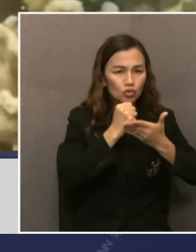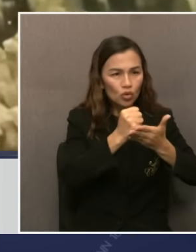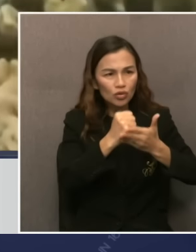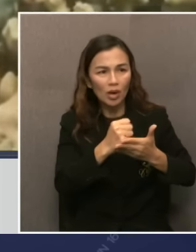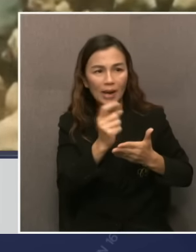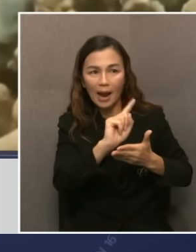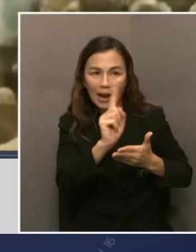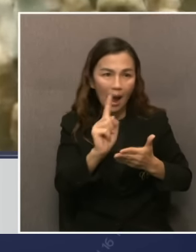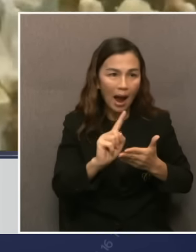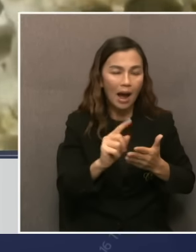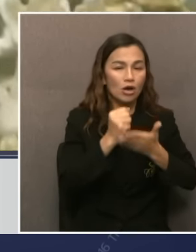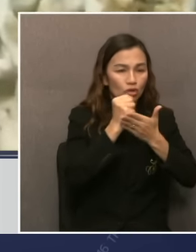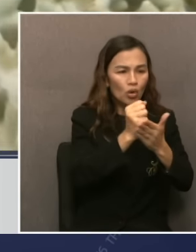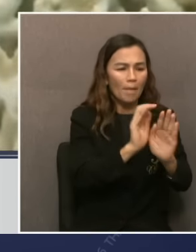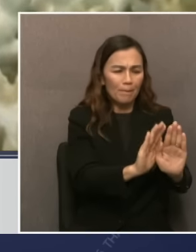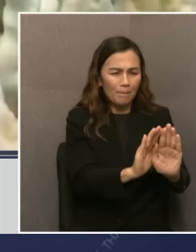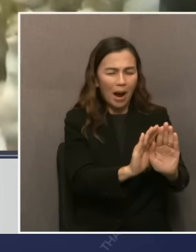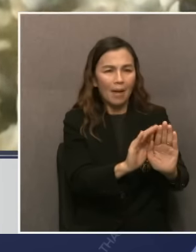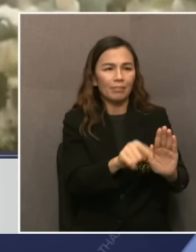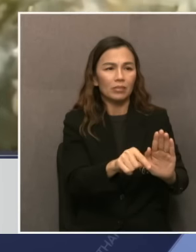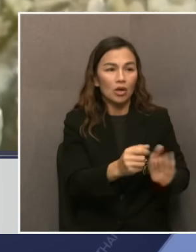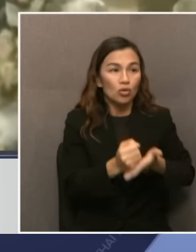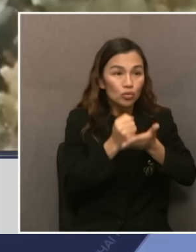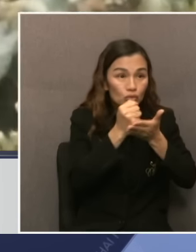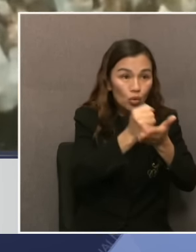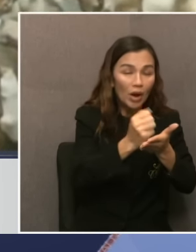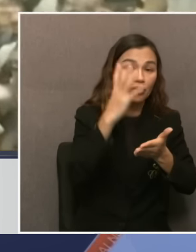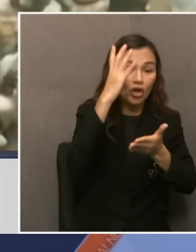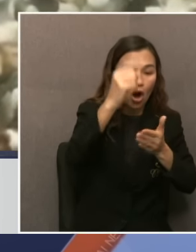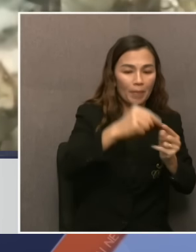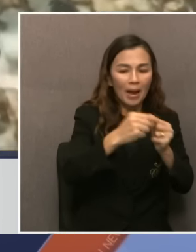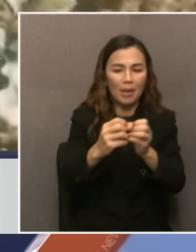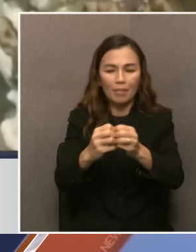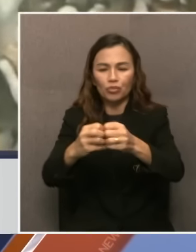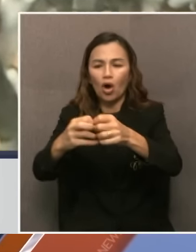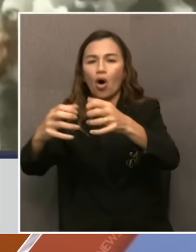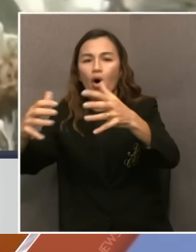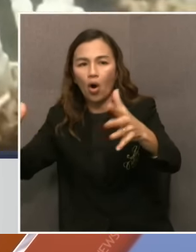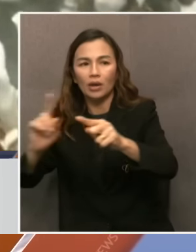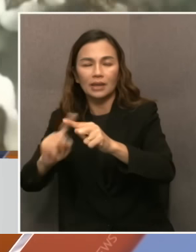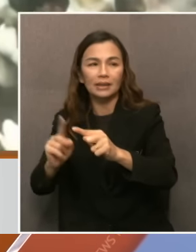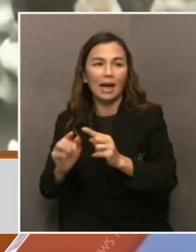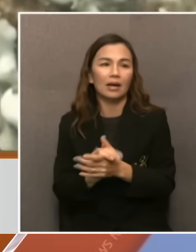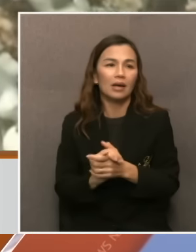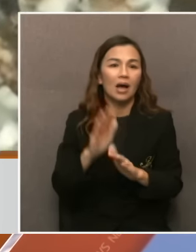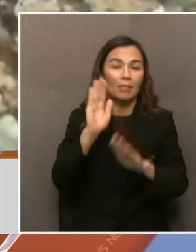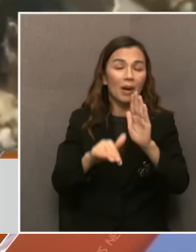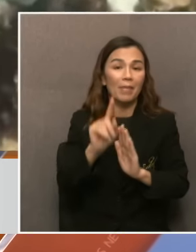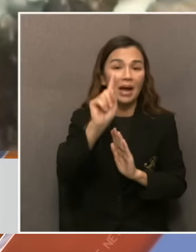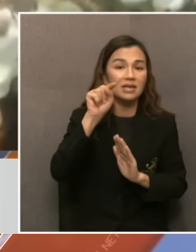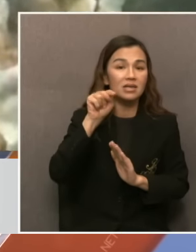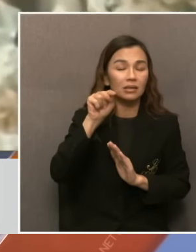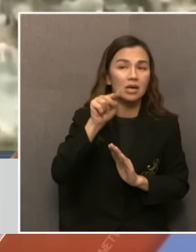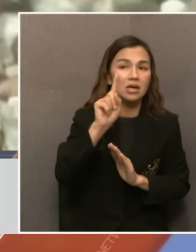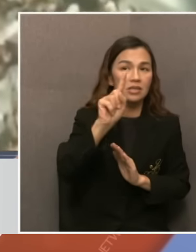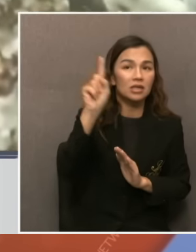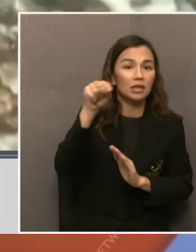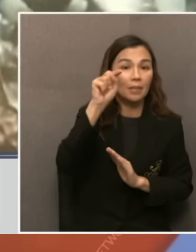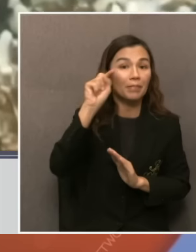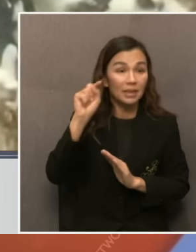ไหวให้อยู่รอดเป็นแหล่งพ่อแม่พันธุ์ได้บางจุดเล็กๆถ้าเกิดถามเป็นเปอร์เซ็นต์ก็น้อยกว่า 1% นะครับว่าง่ายๆแต่ว่านั่น